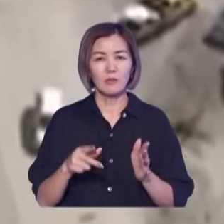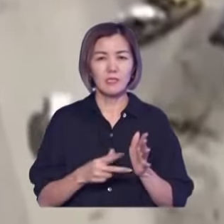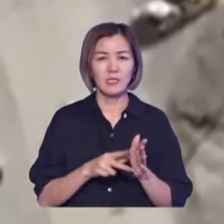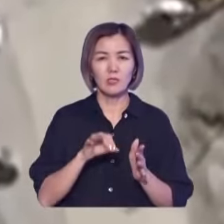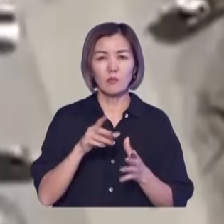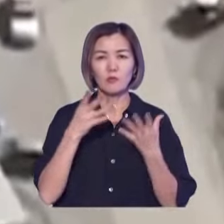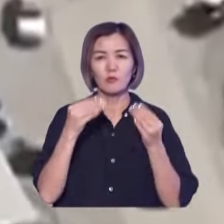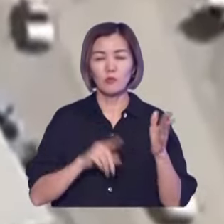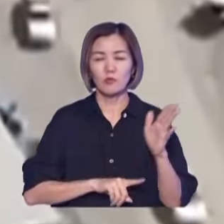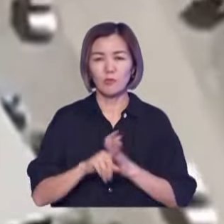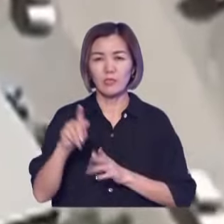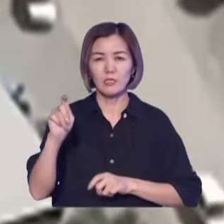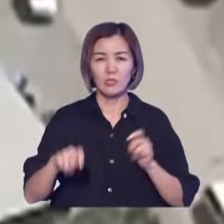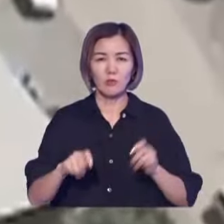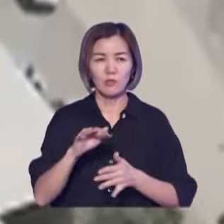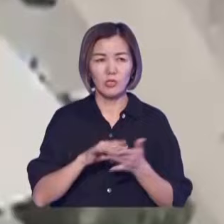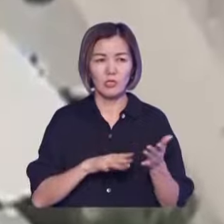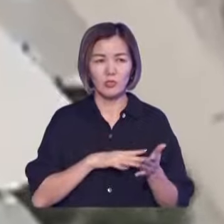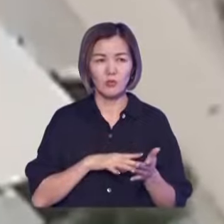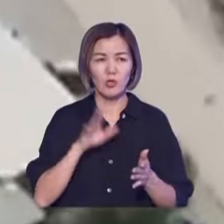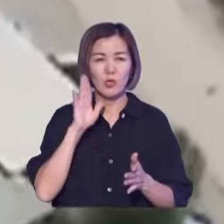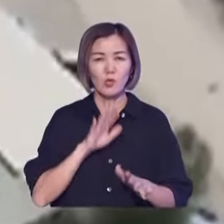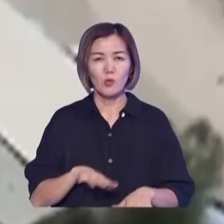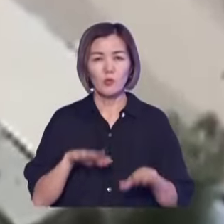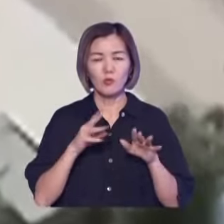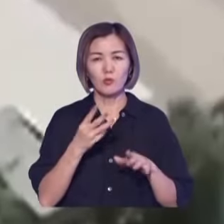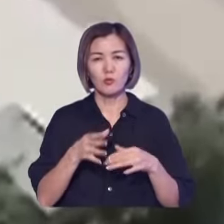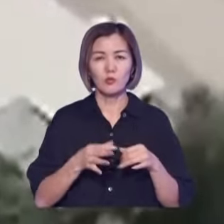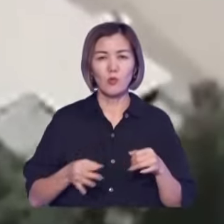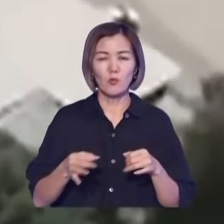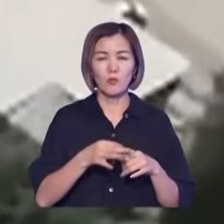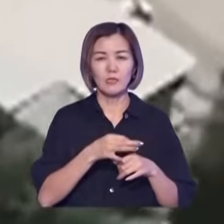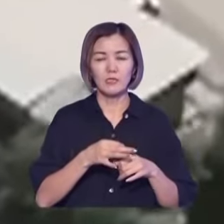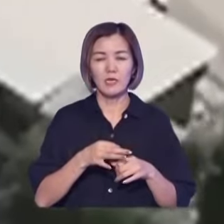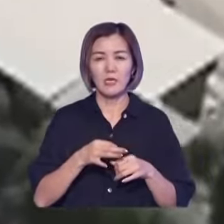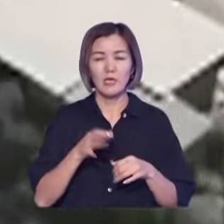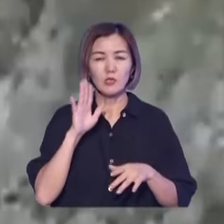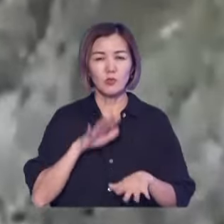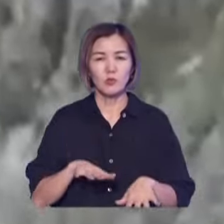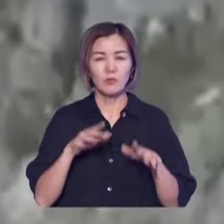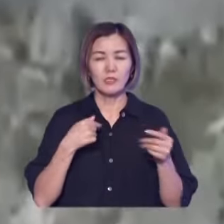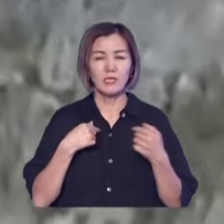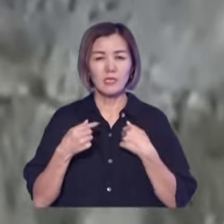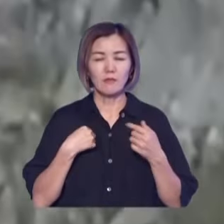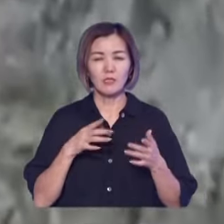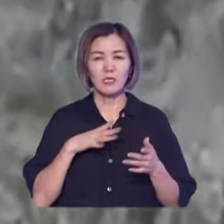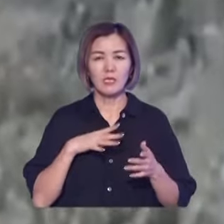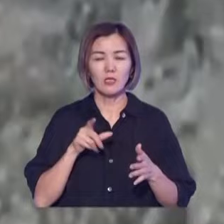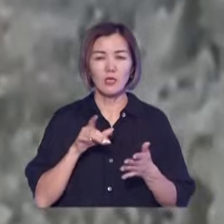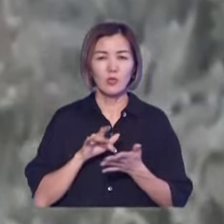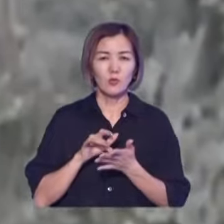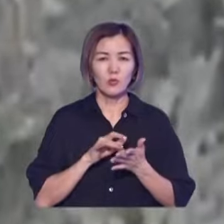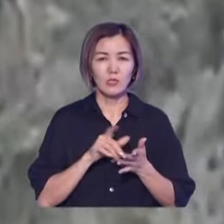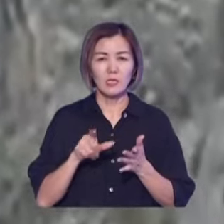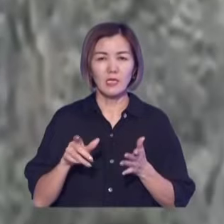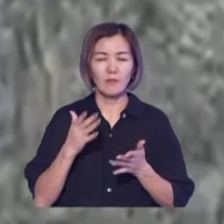маусым күні басталған нөсер салдары әлі де жалғасуда. Су көшкіні осы облыстың Нуакат ауданында жүріп өткен. Зардап шеккендердің арасында туристер мен тұрғындар